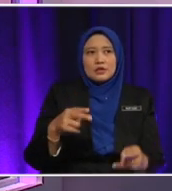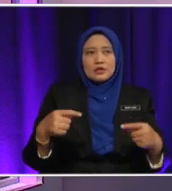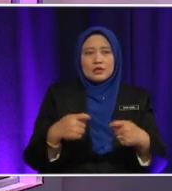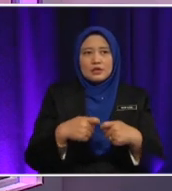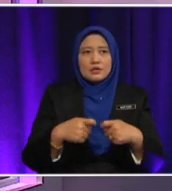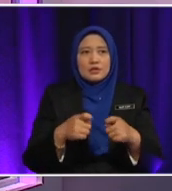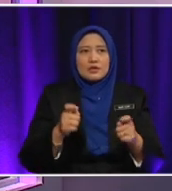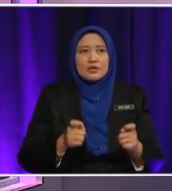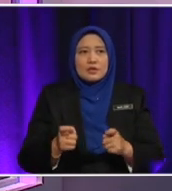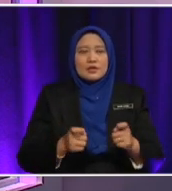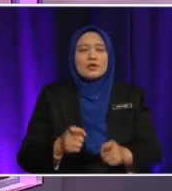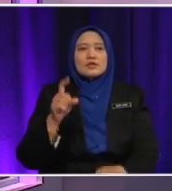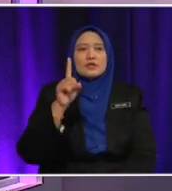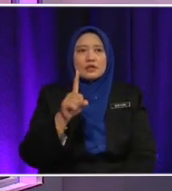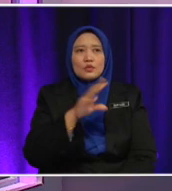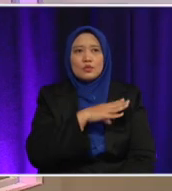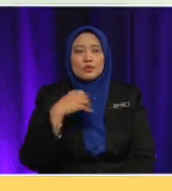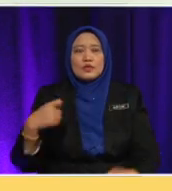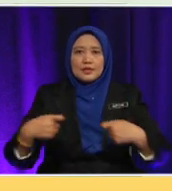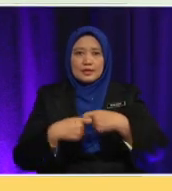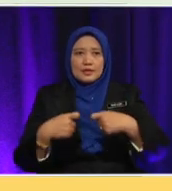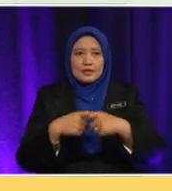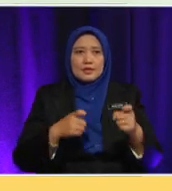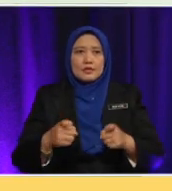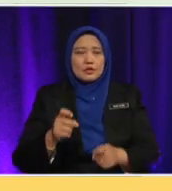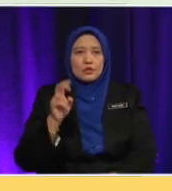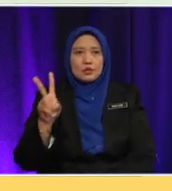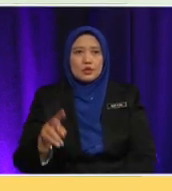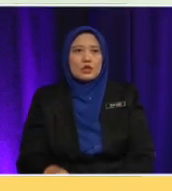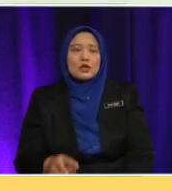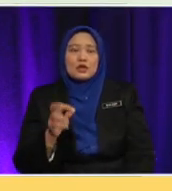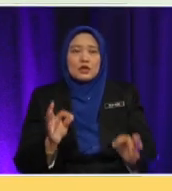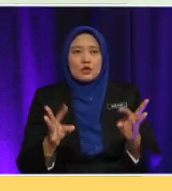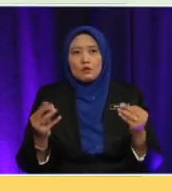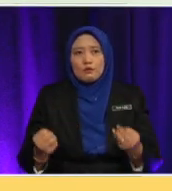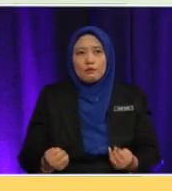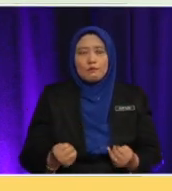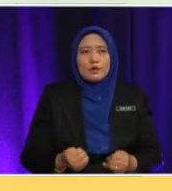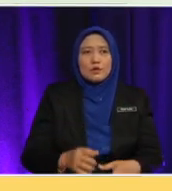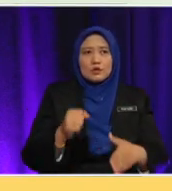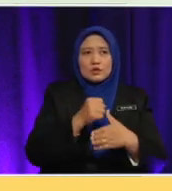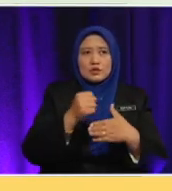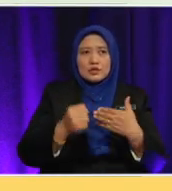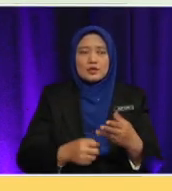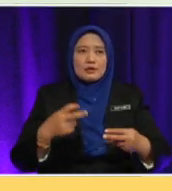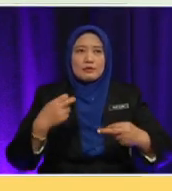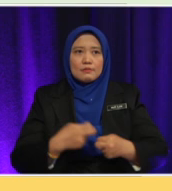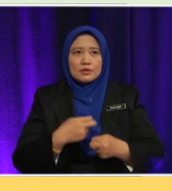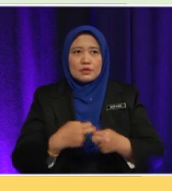Hukum Ohm yang kita gunakan sebelum nikah yang kita baca tadi hukum harus kichof hukum foto tetapi